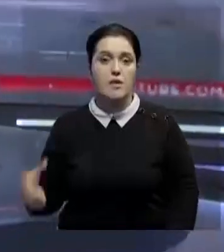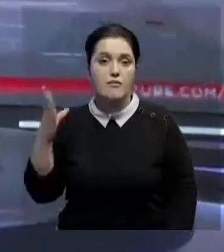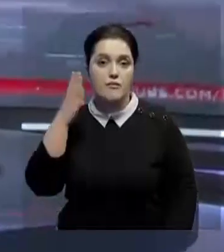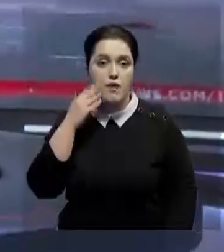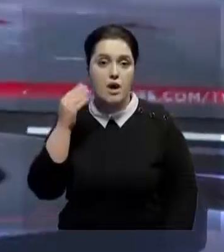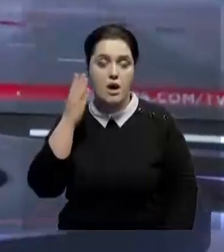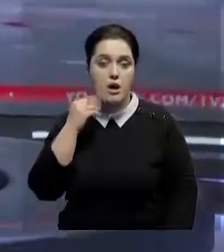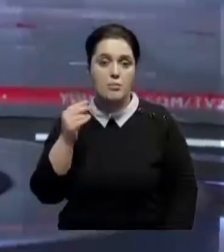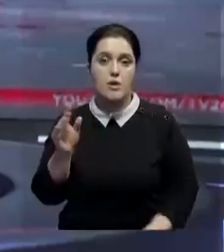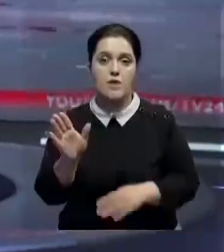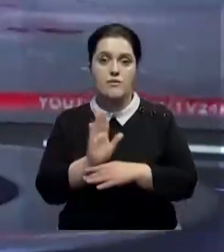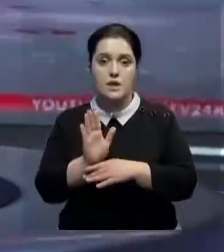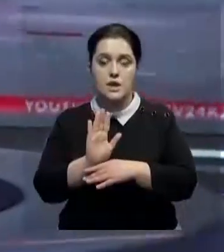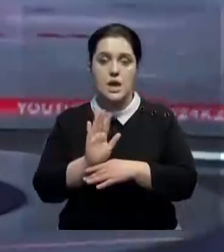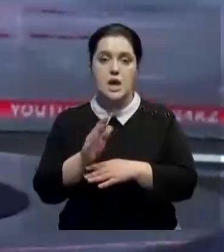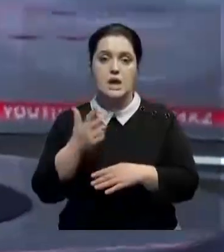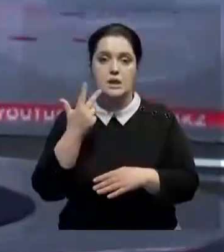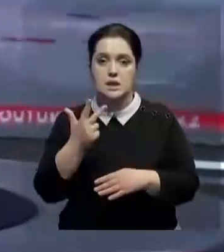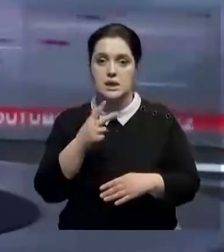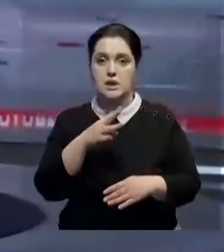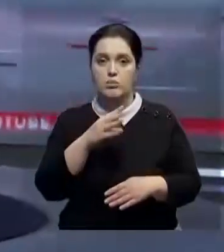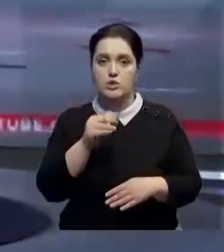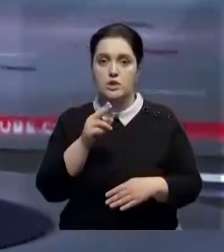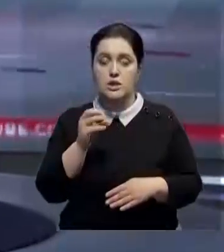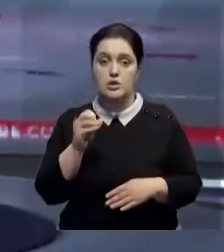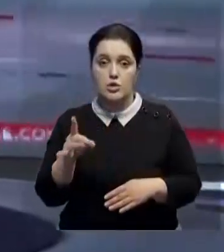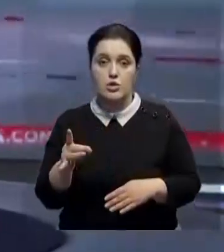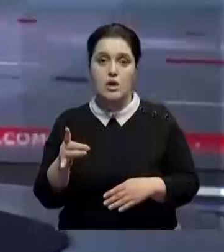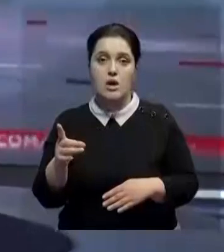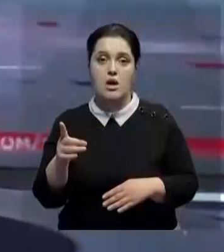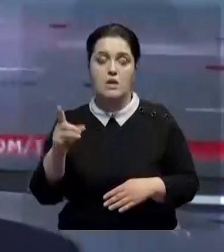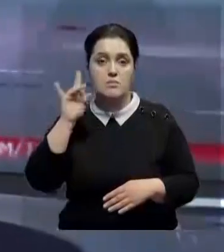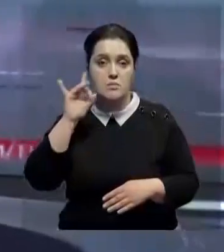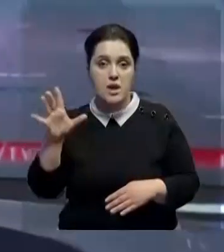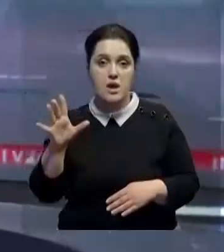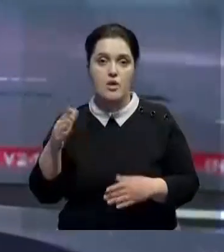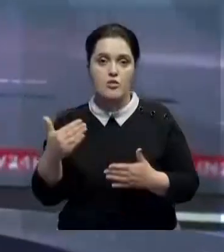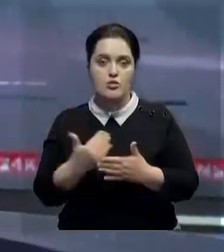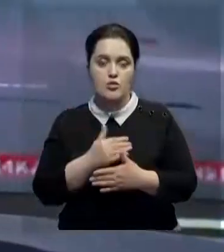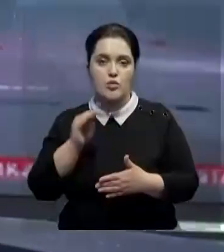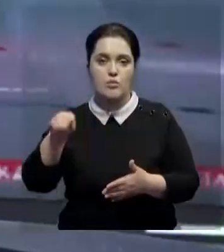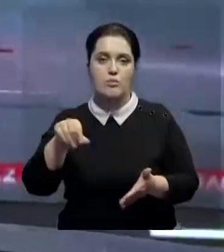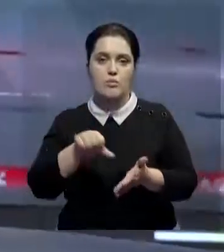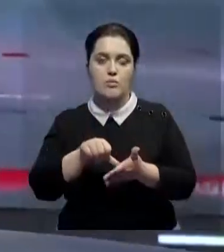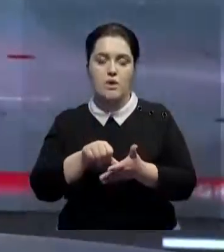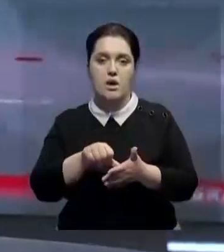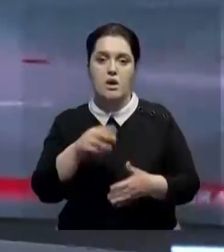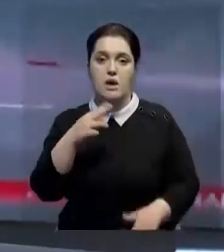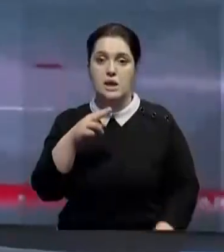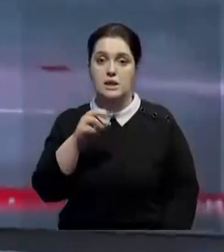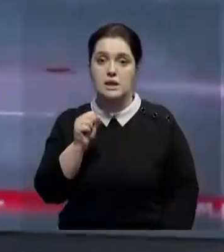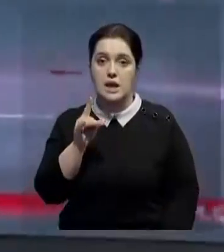В Алматы состоялся предпоказ фильма «Три мушкетера». Но в этой версии экранизации знаменитого произведения появился новый